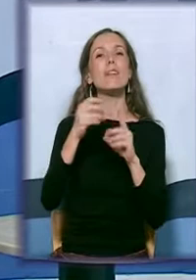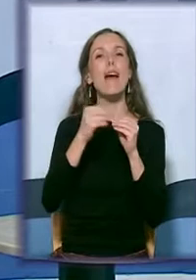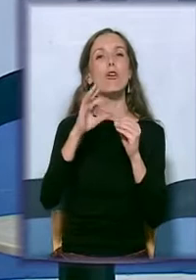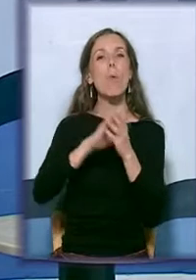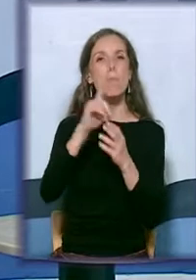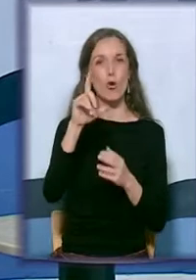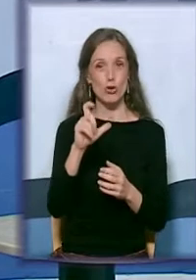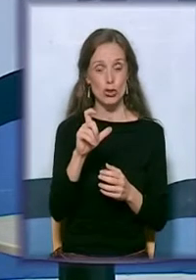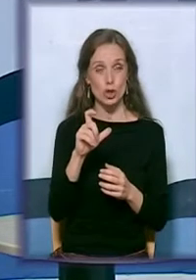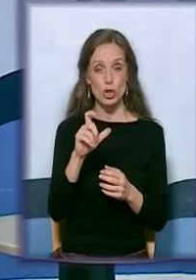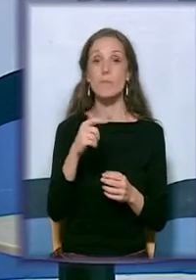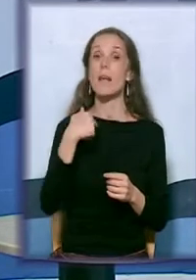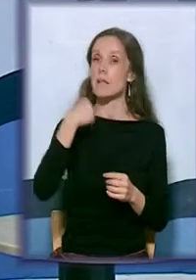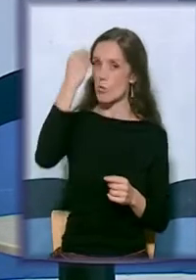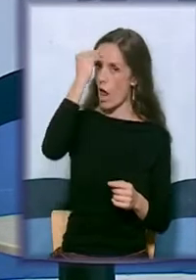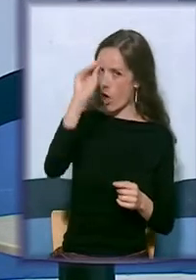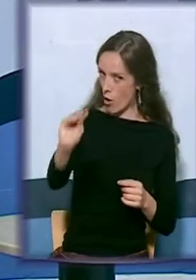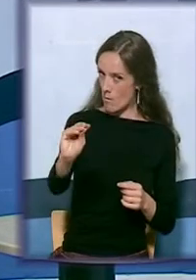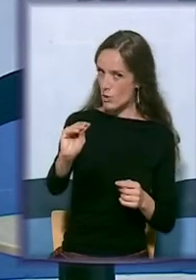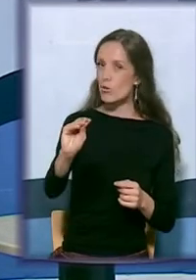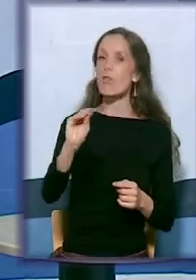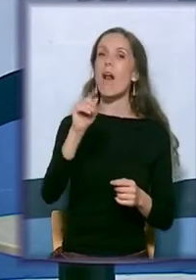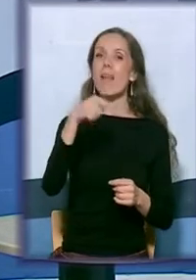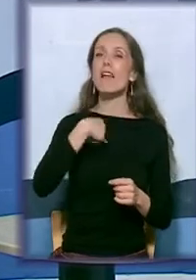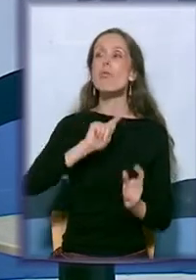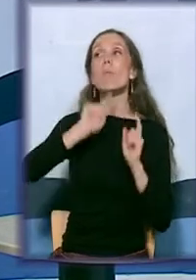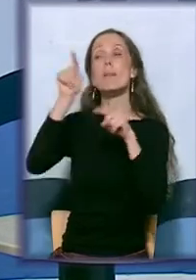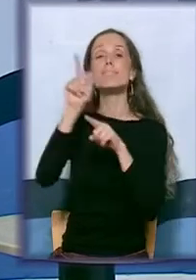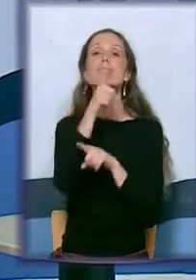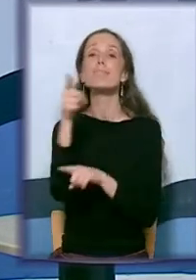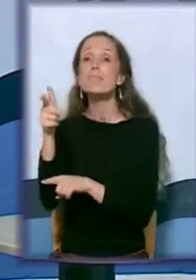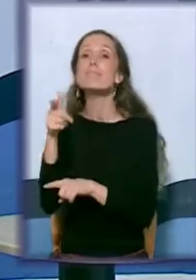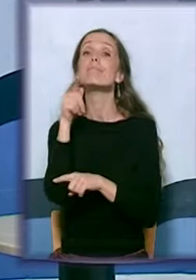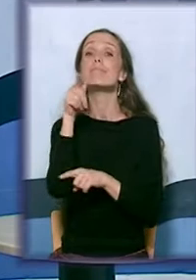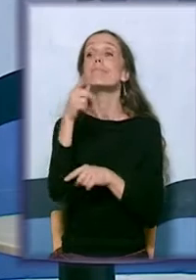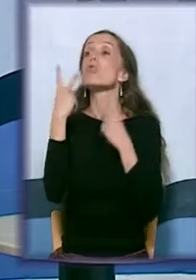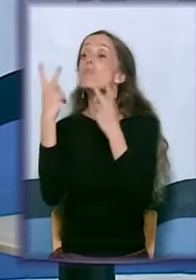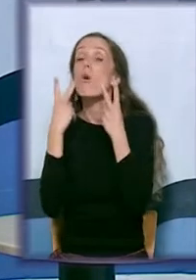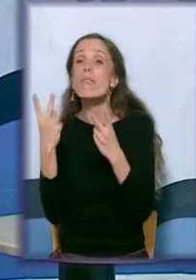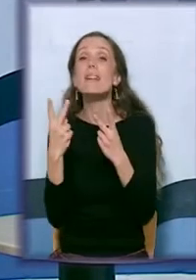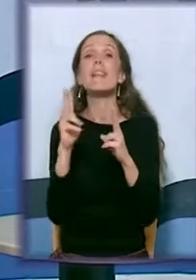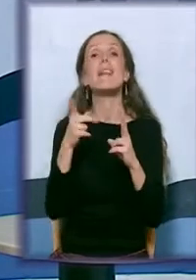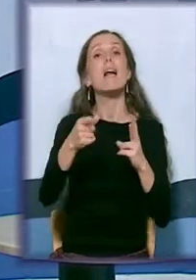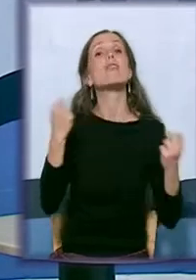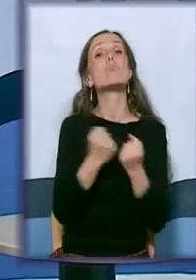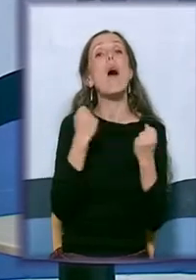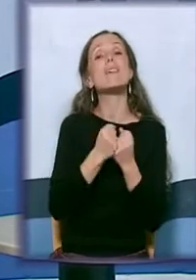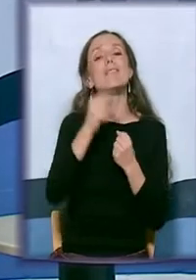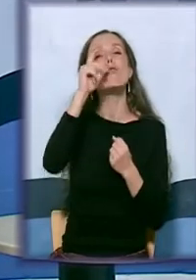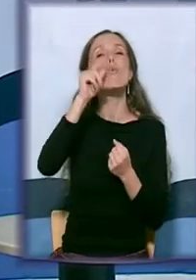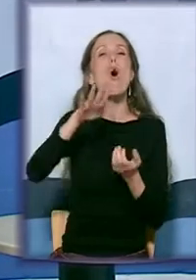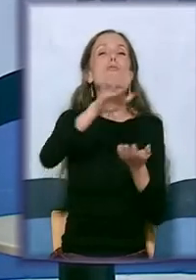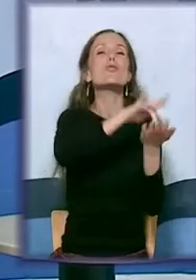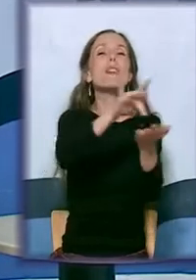obećanje da ćemo obići ono što jesu aktivnosti u opštinama koje nisu baš toliko puta prezentovane sa